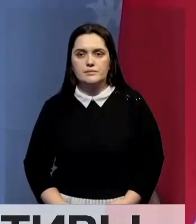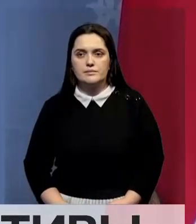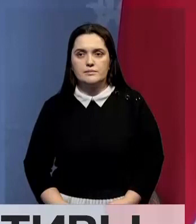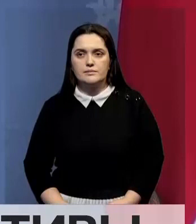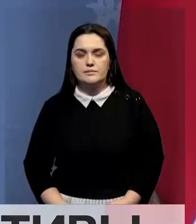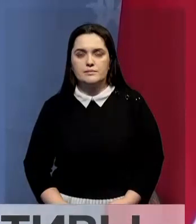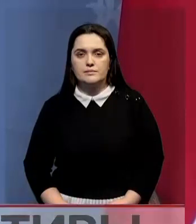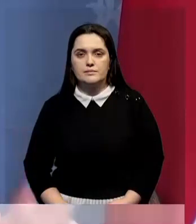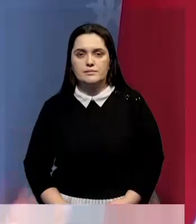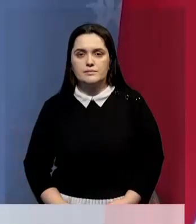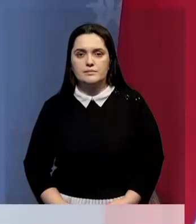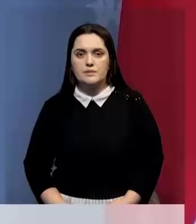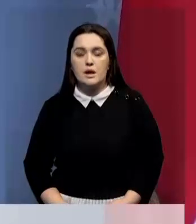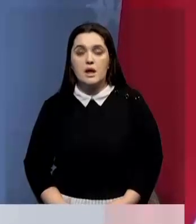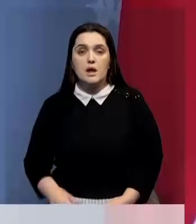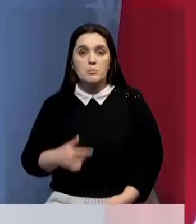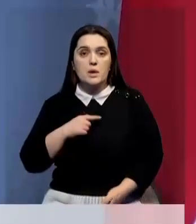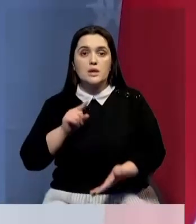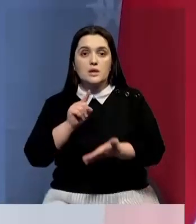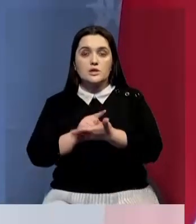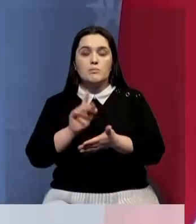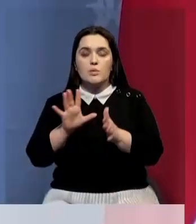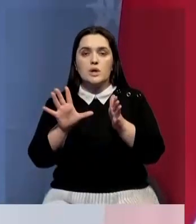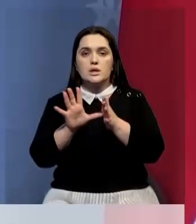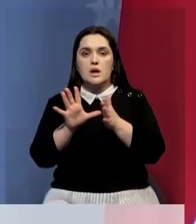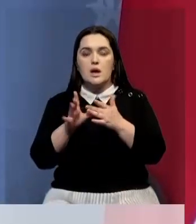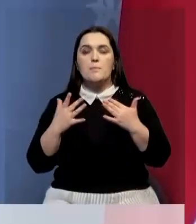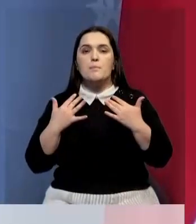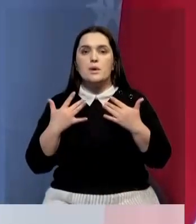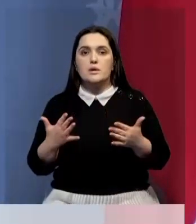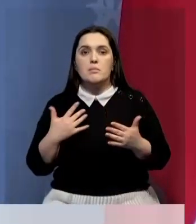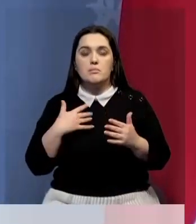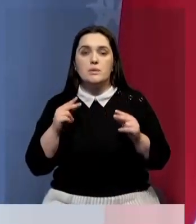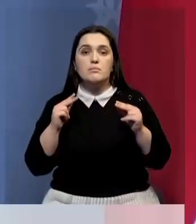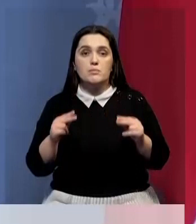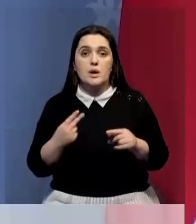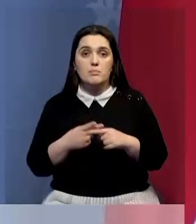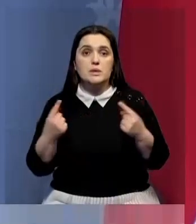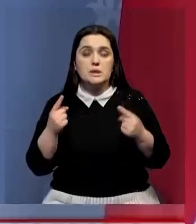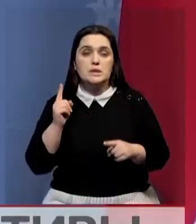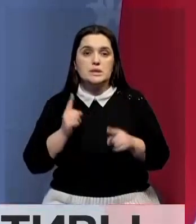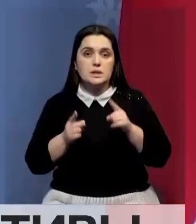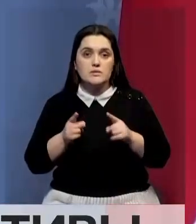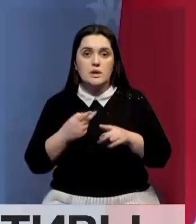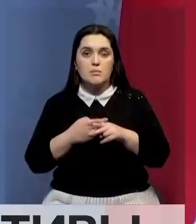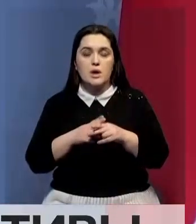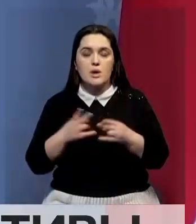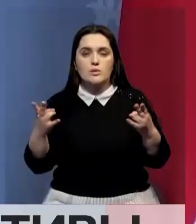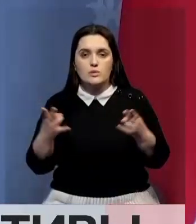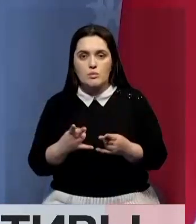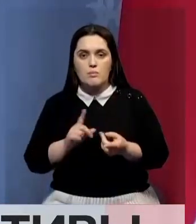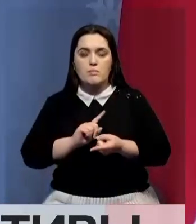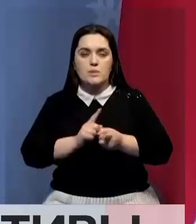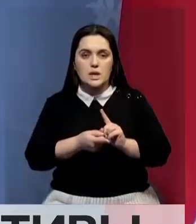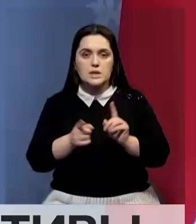В долгосрочном плане мы должны удовлетворять еще больше энергетических потребностей. Мы признаем, что этот кризис действительно подталкивает к необходимости